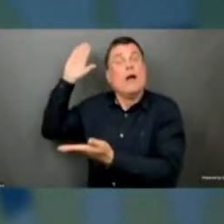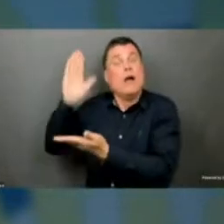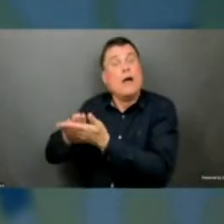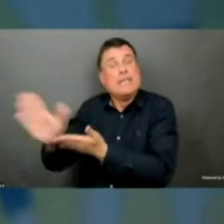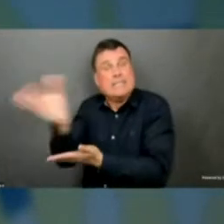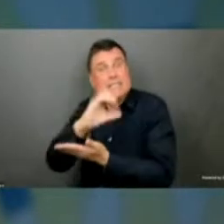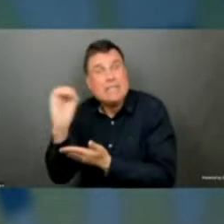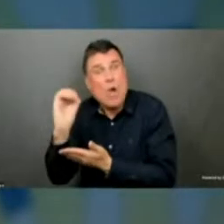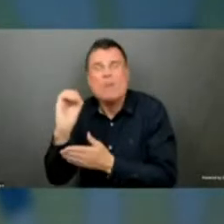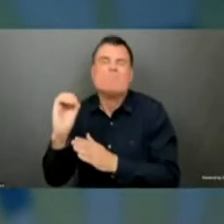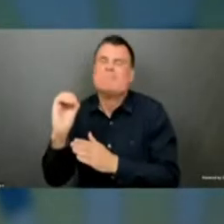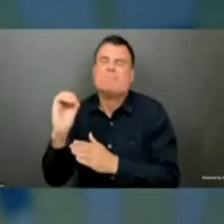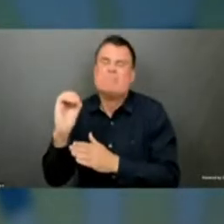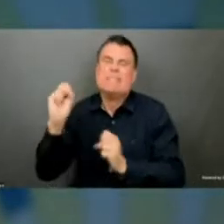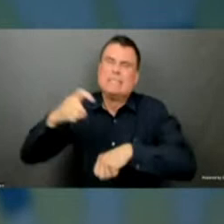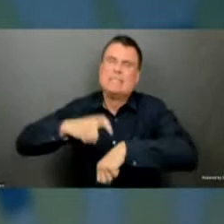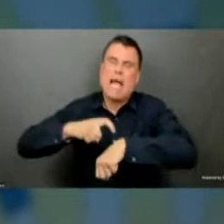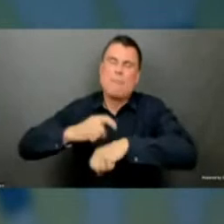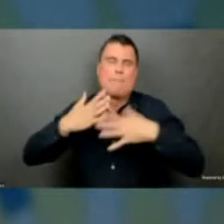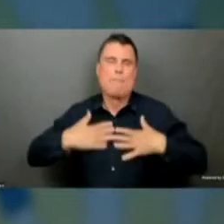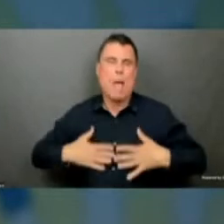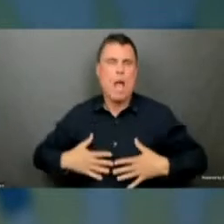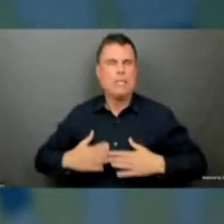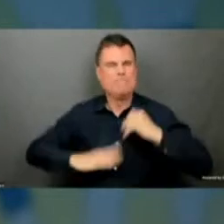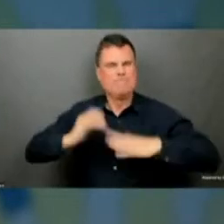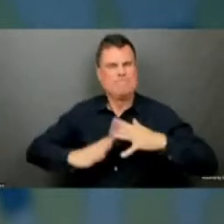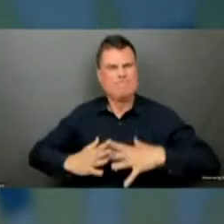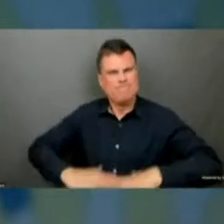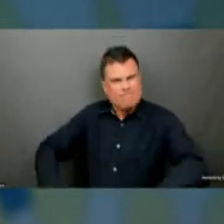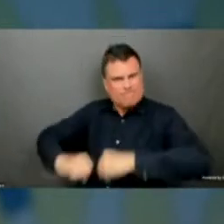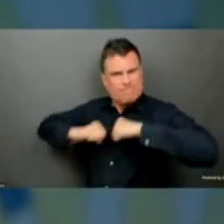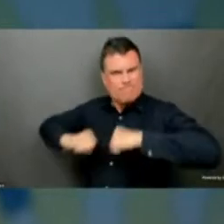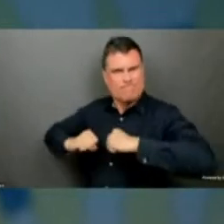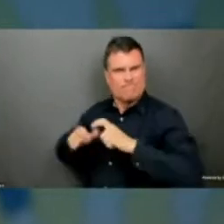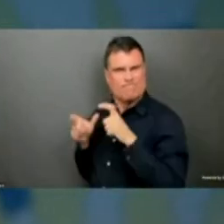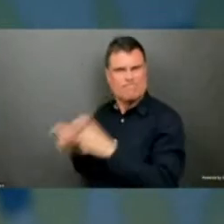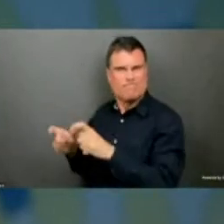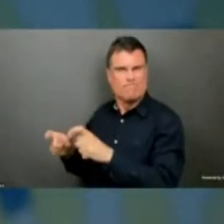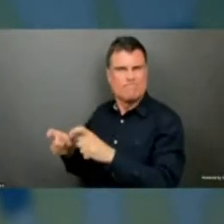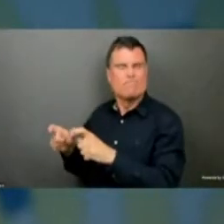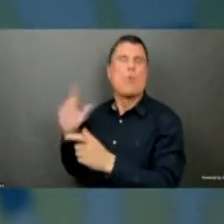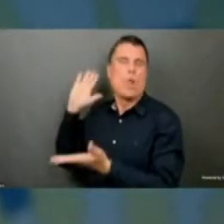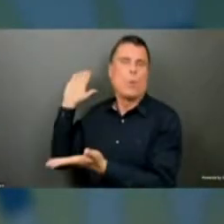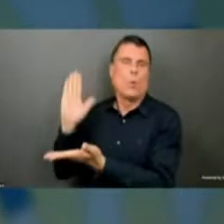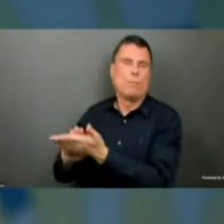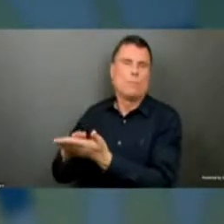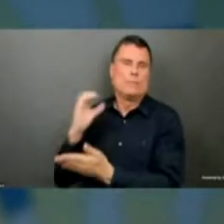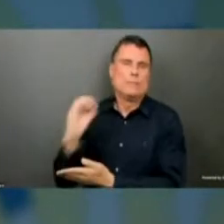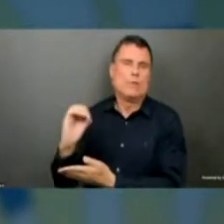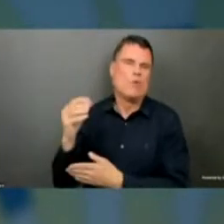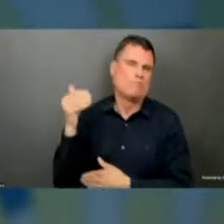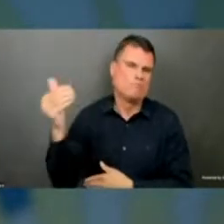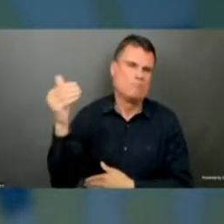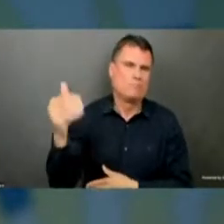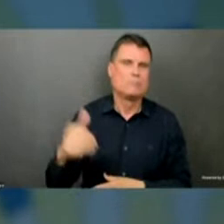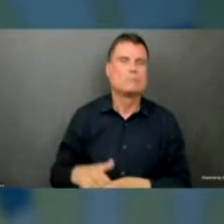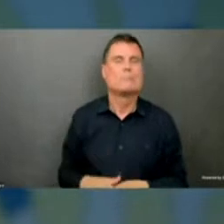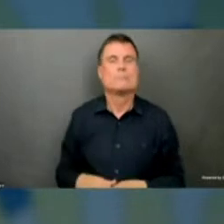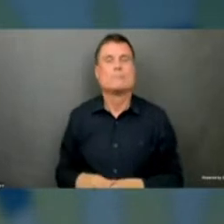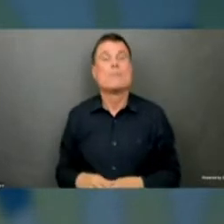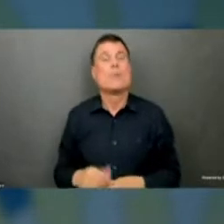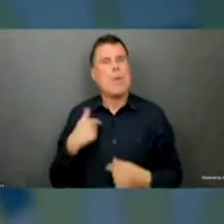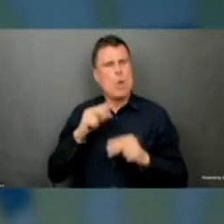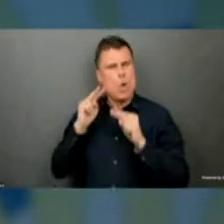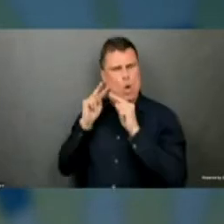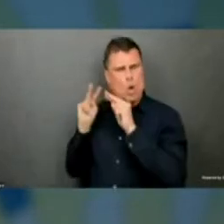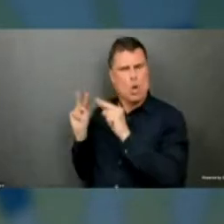数 Data that we've been following is looking at some of the 这个是 communities 我 where we 们 saw 北基 very 省 high 北部 case 的一个 rates, 镇 and 叫 we maintain